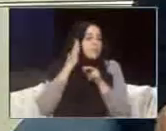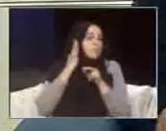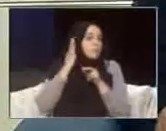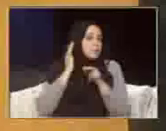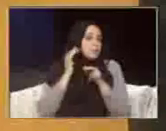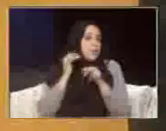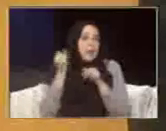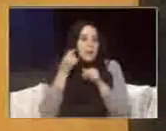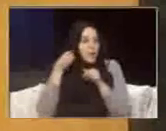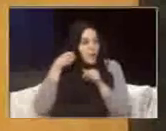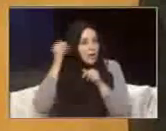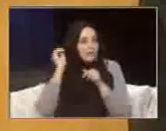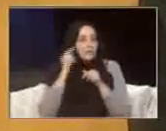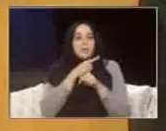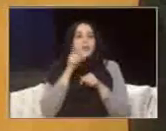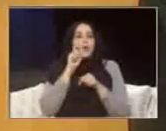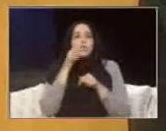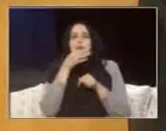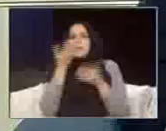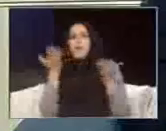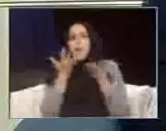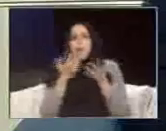فوقهم. والطبيب واش قال لك؟